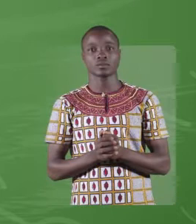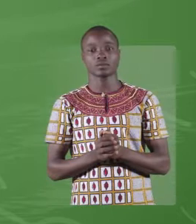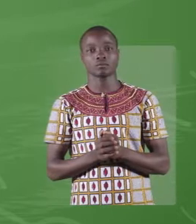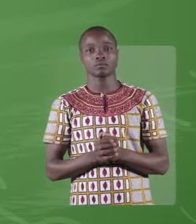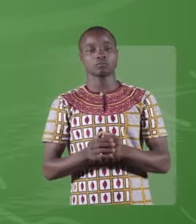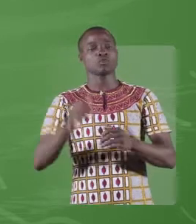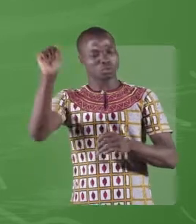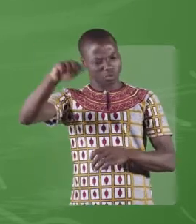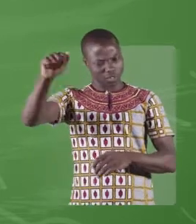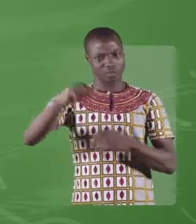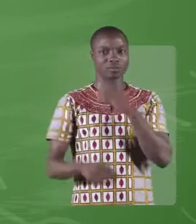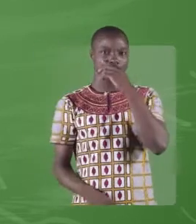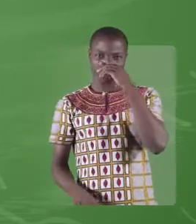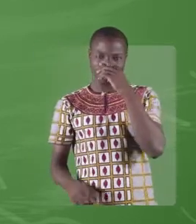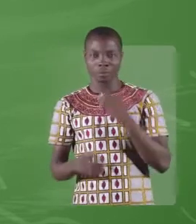Effectivement,